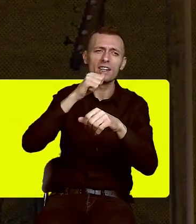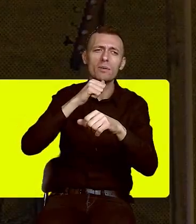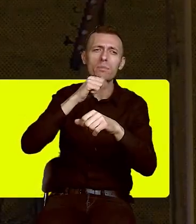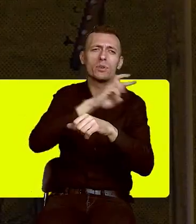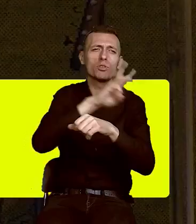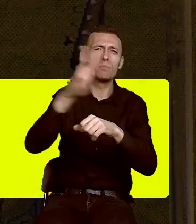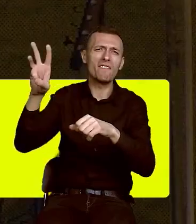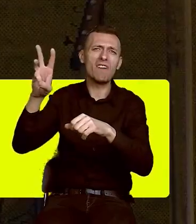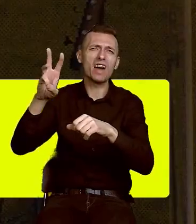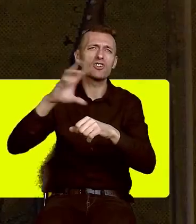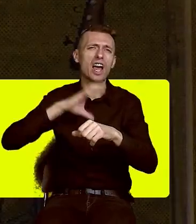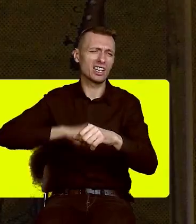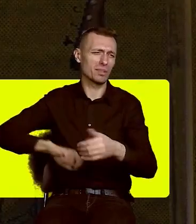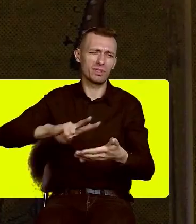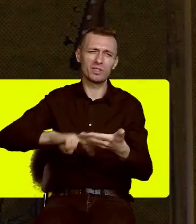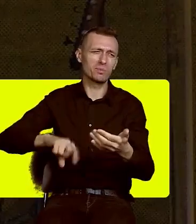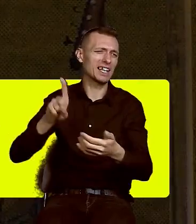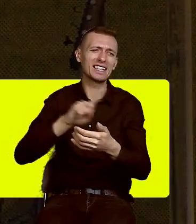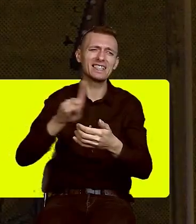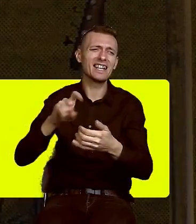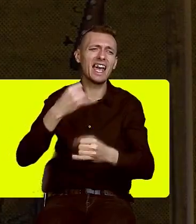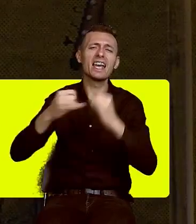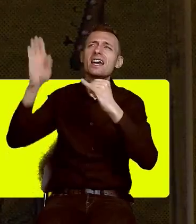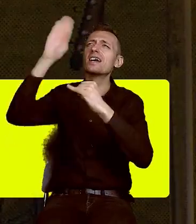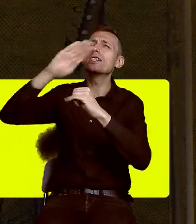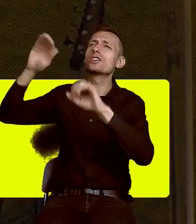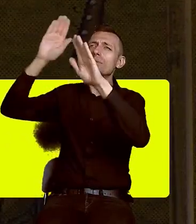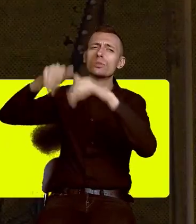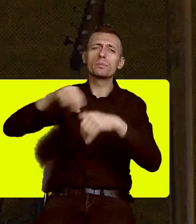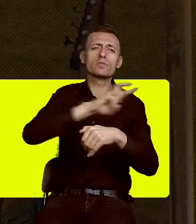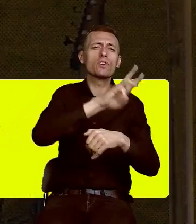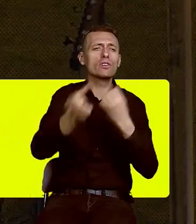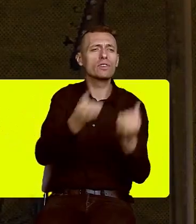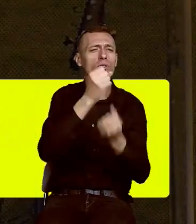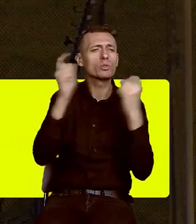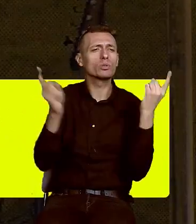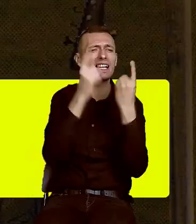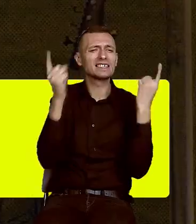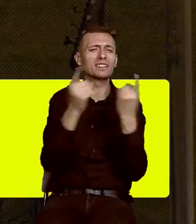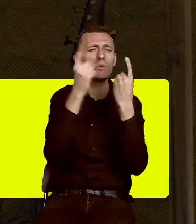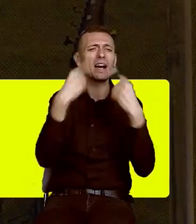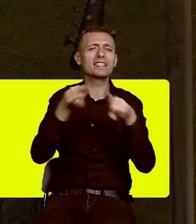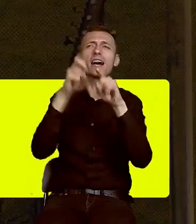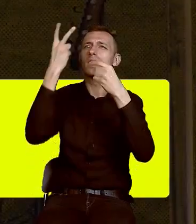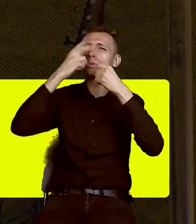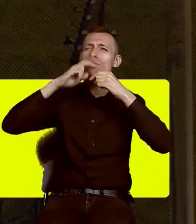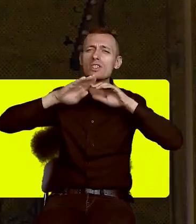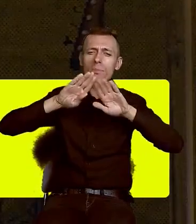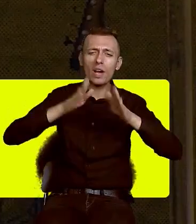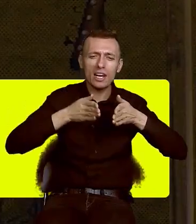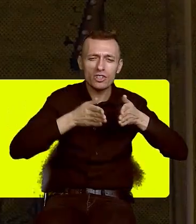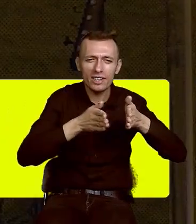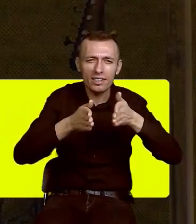za każdym razem, gdy je dozwoli, równocześnie wskaże nam sposób przejścia przez nie, tak